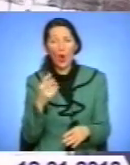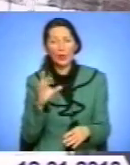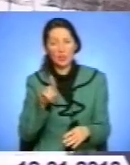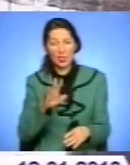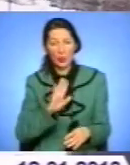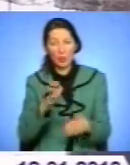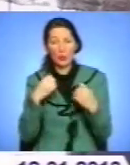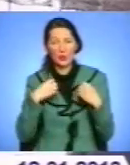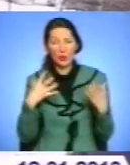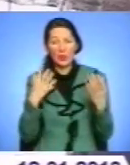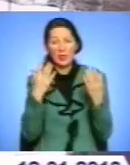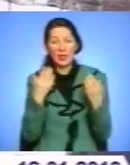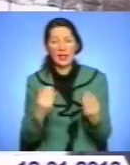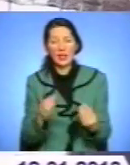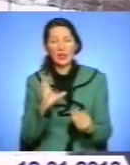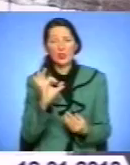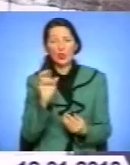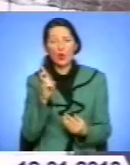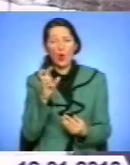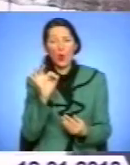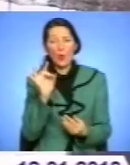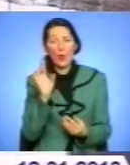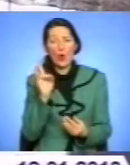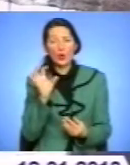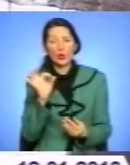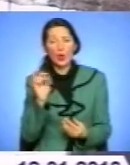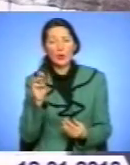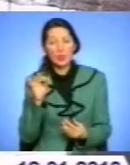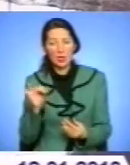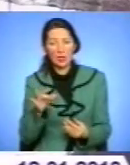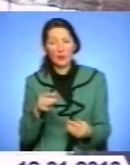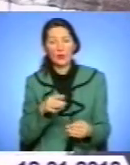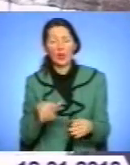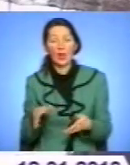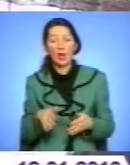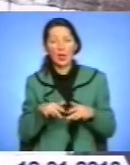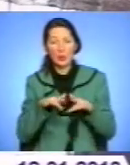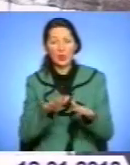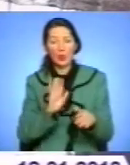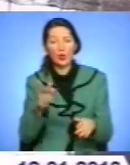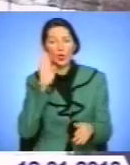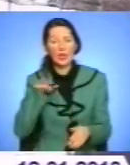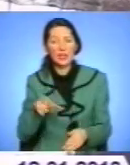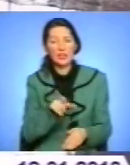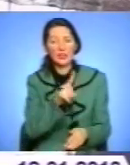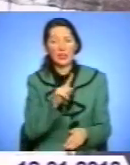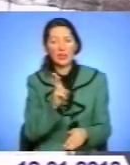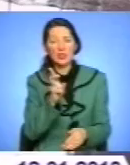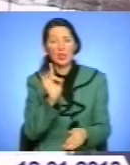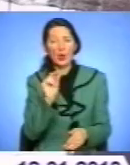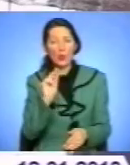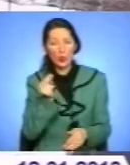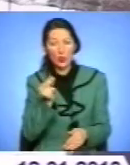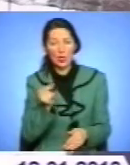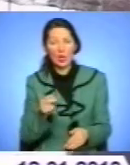сам День Соборності, і основні заходи проходитимуть на ріці Збруч під назвою «Збруч – річка